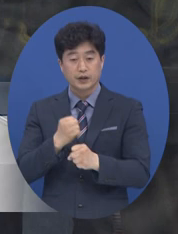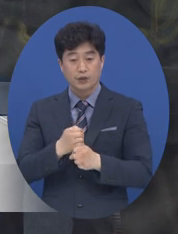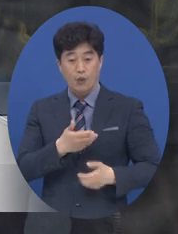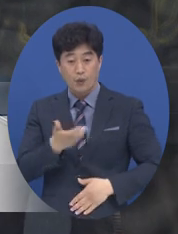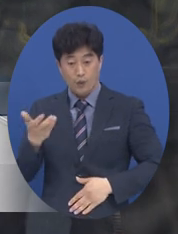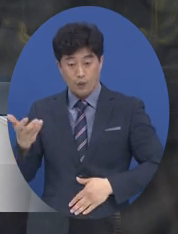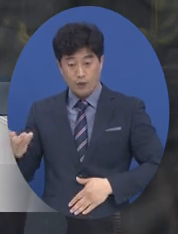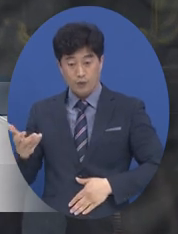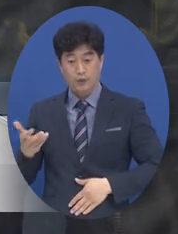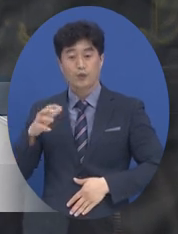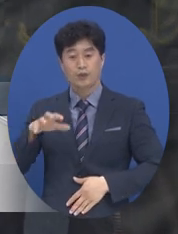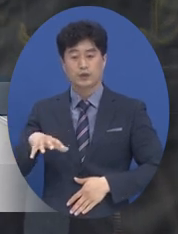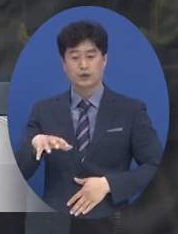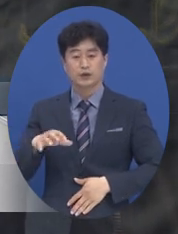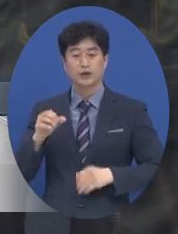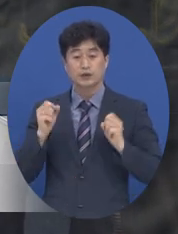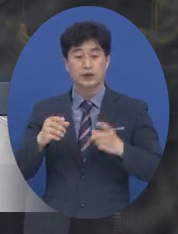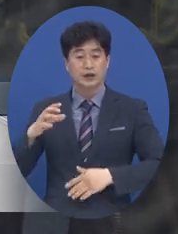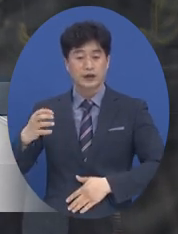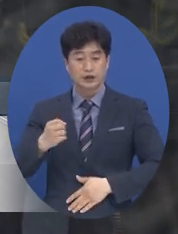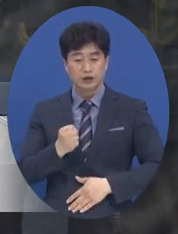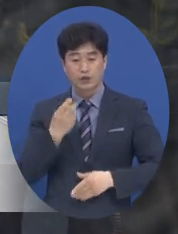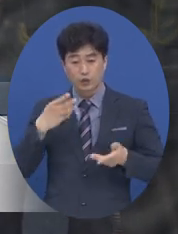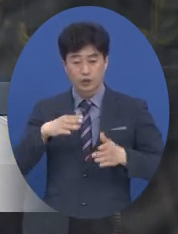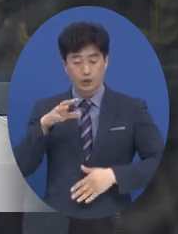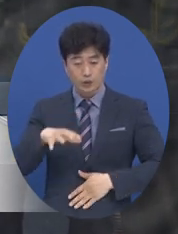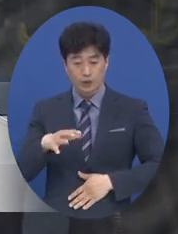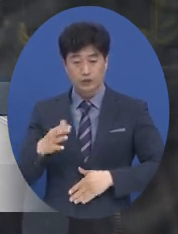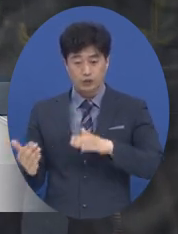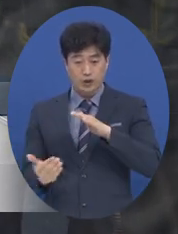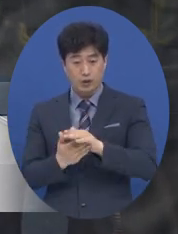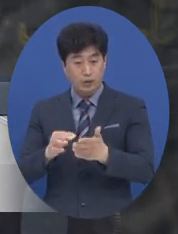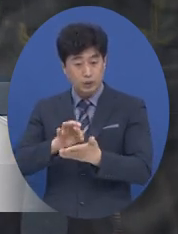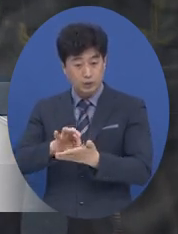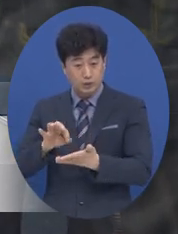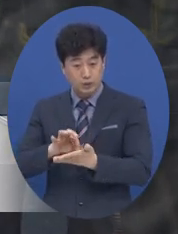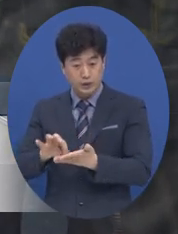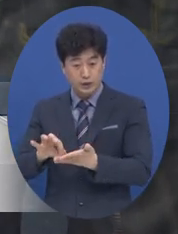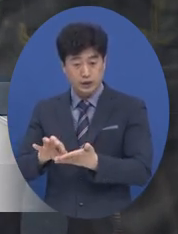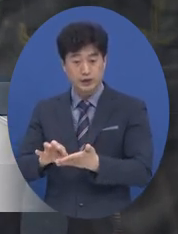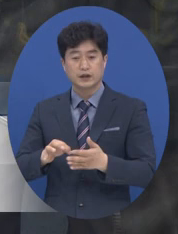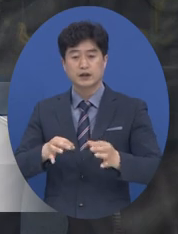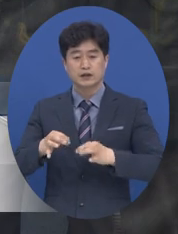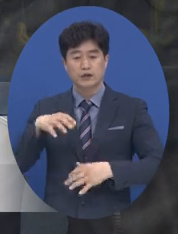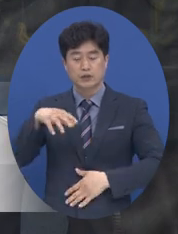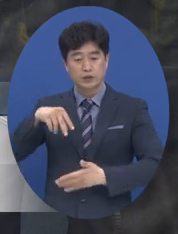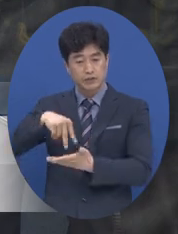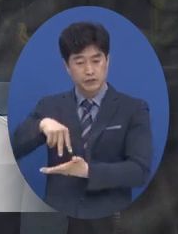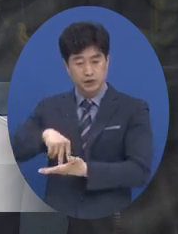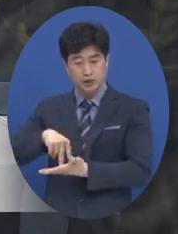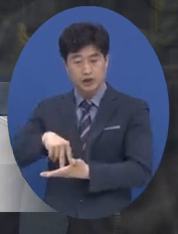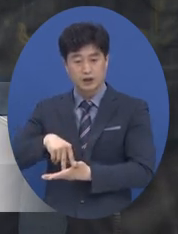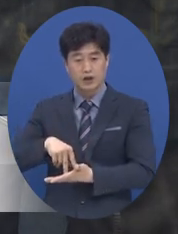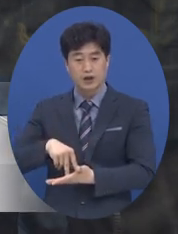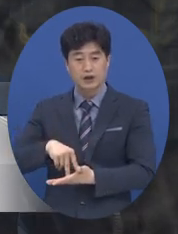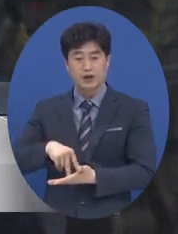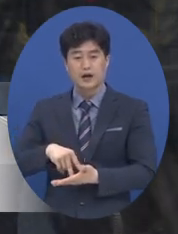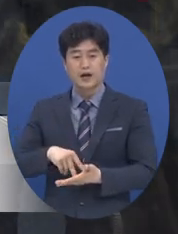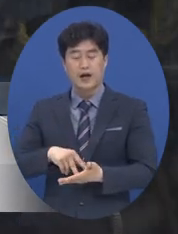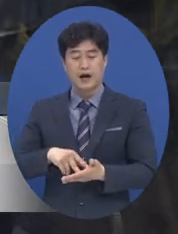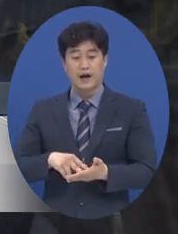공급 기지로서의 기회를 잡고, 우리 경기도로서는 최대 소비 시장의 입장에서